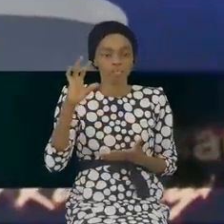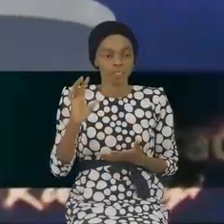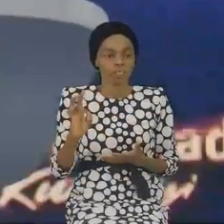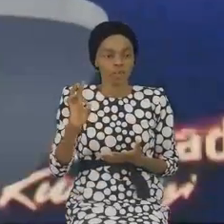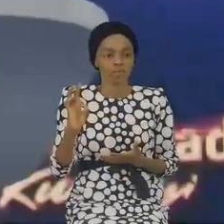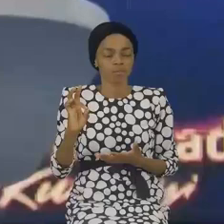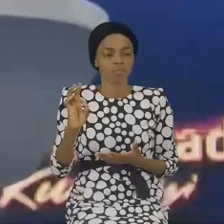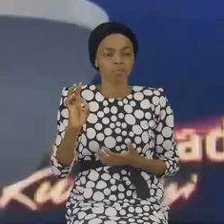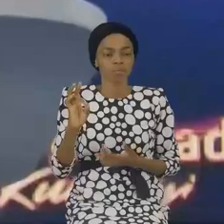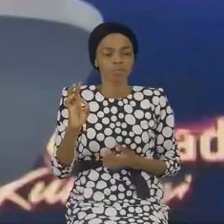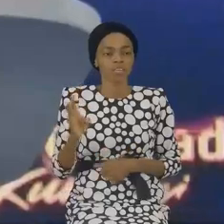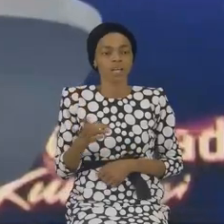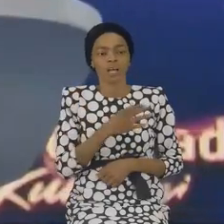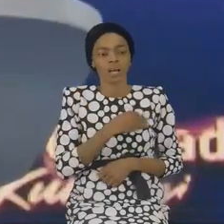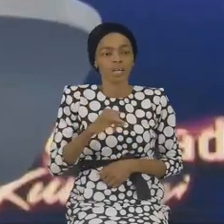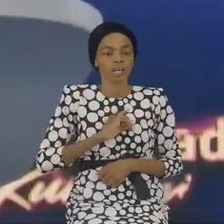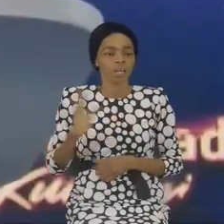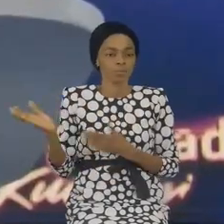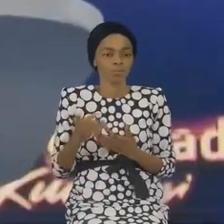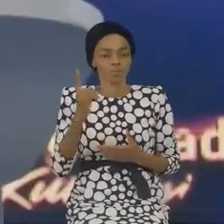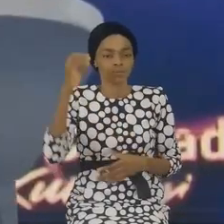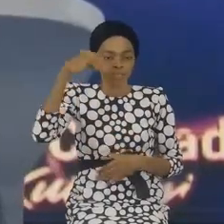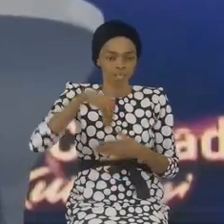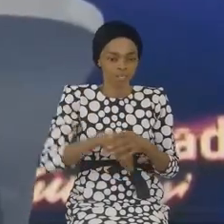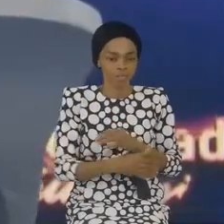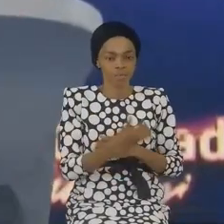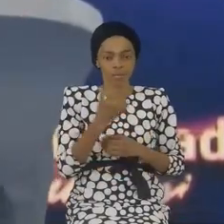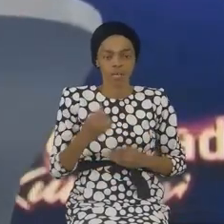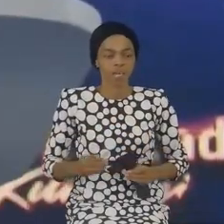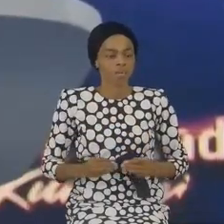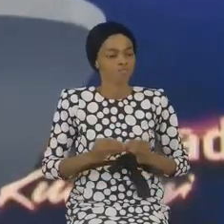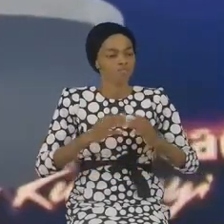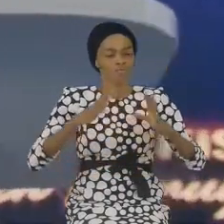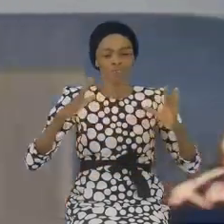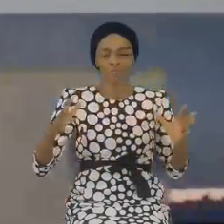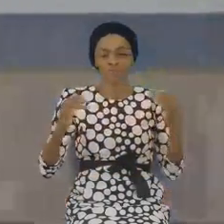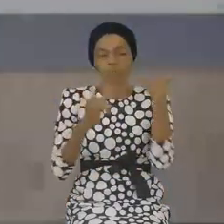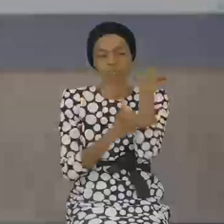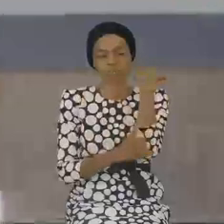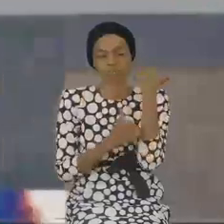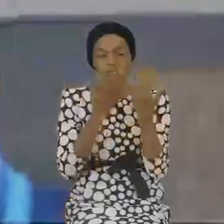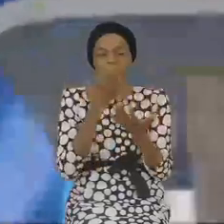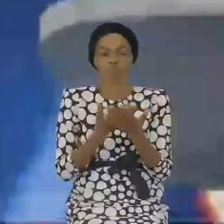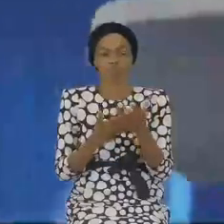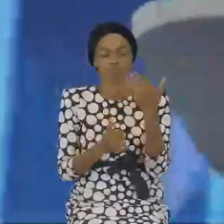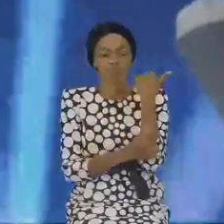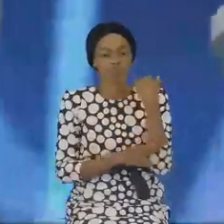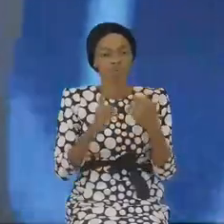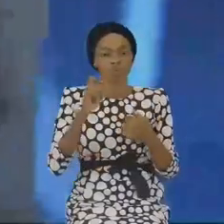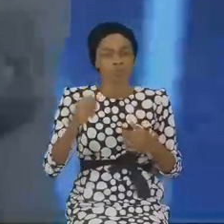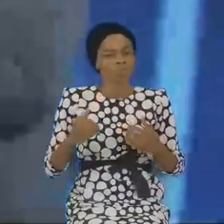Verset 7. Je vous ai fait venir dans un pays semblable à un berger. Ayez cela aussi, cet